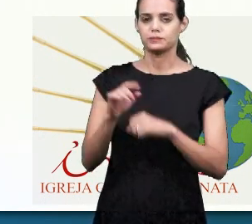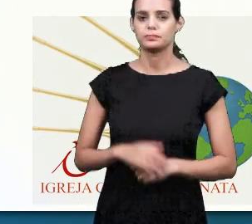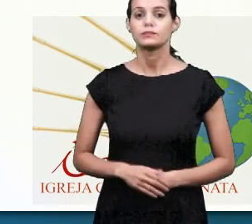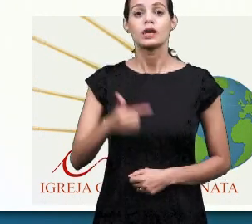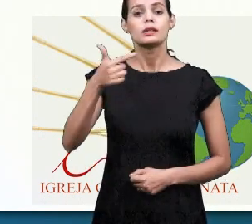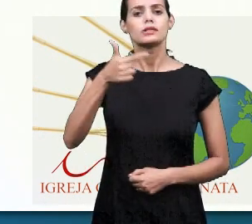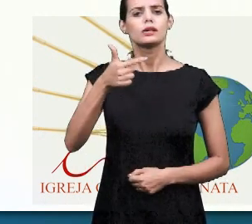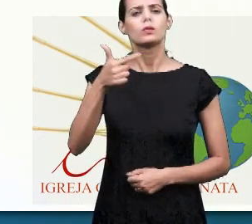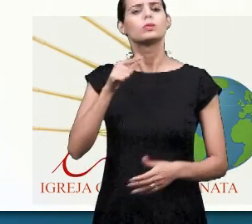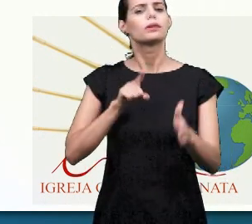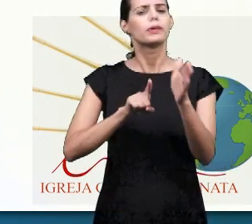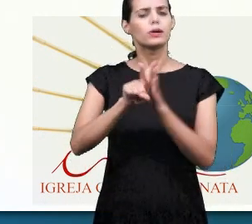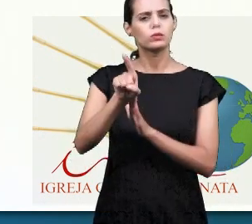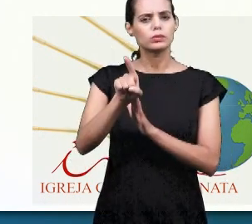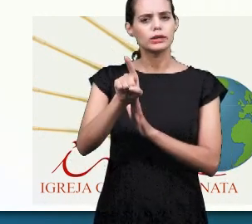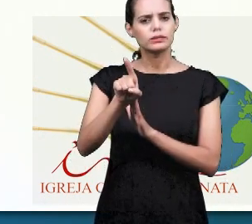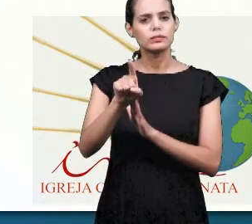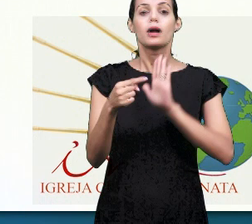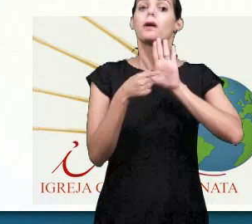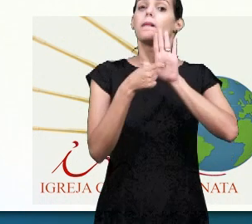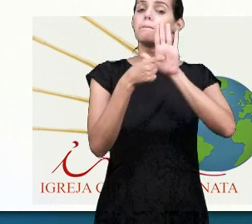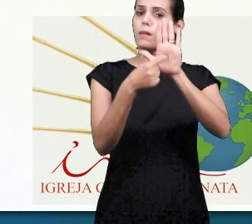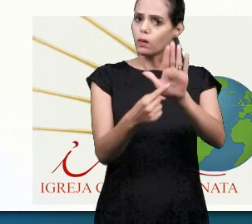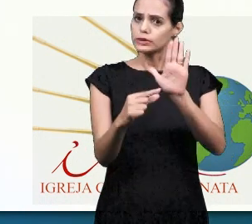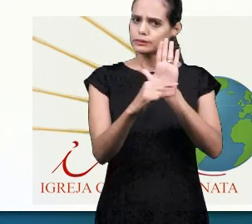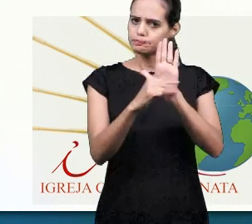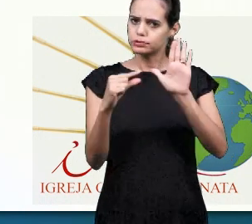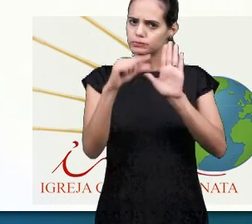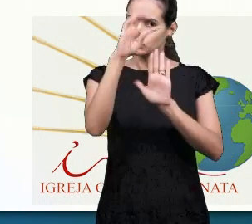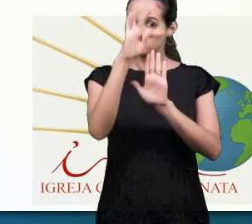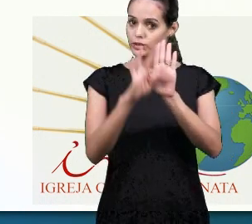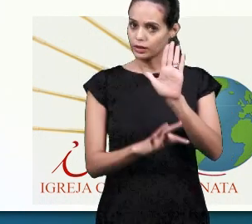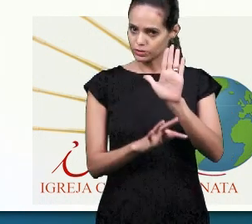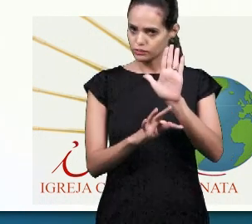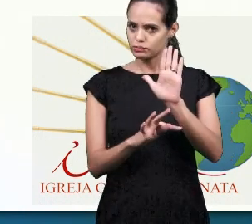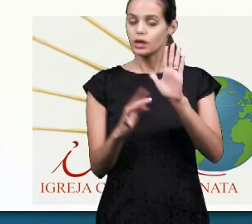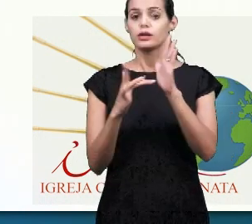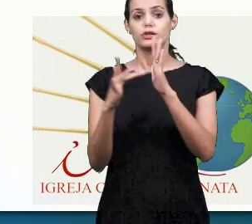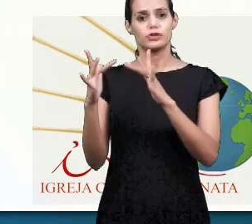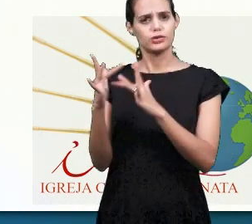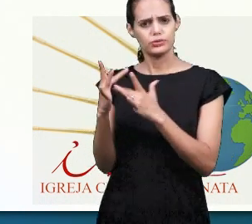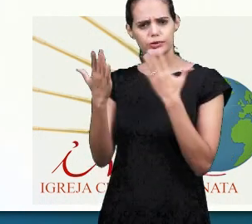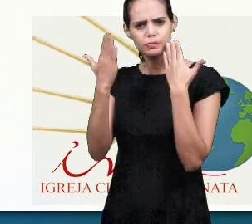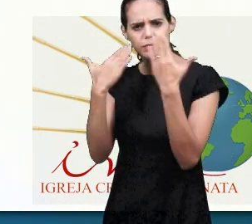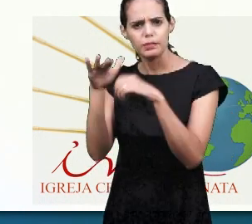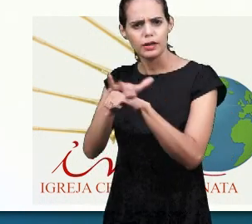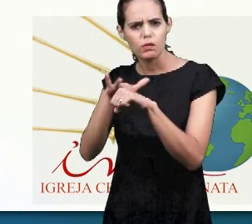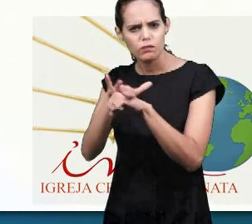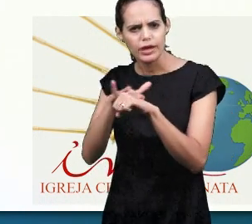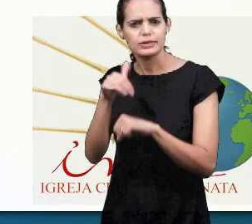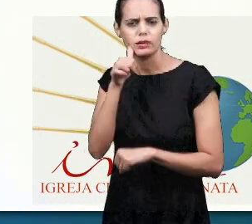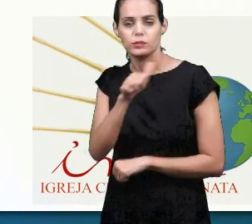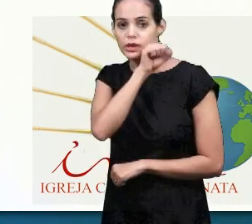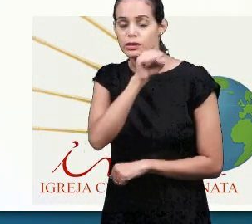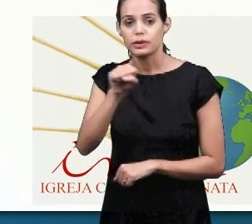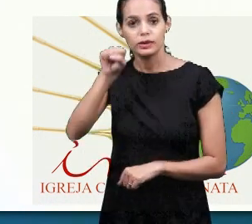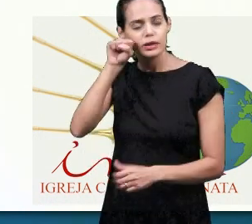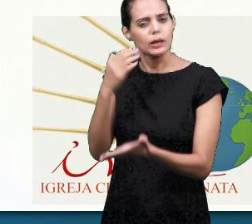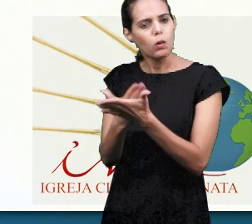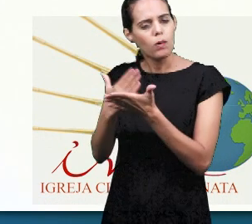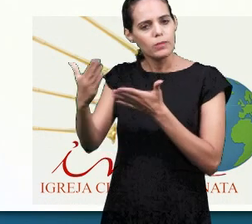première, deuxième, troisième question. Et la première pour les jeunes a été: qui a